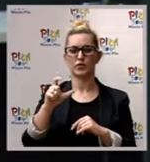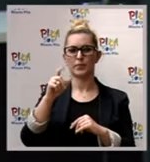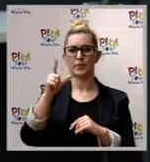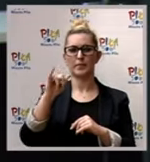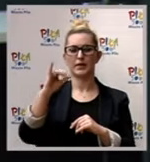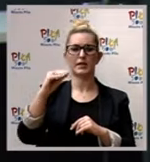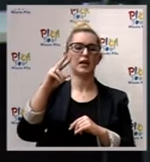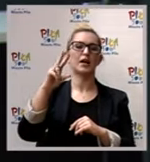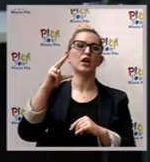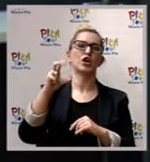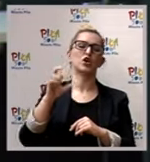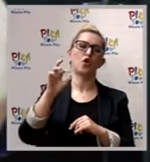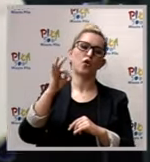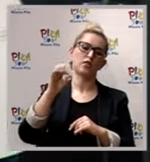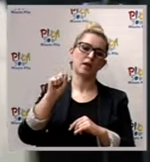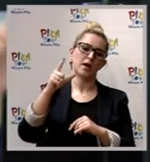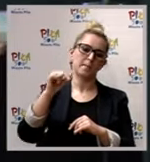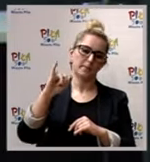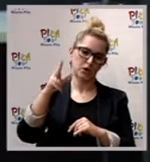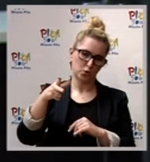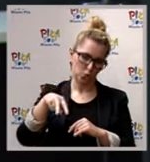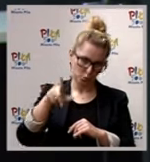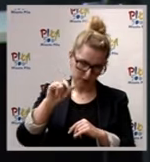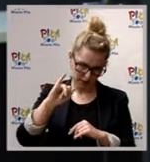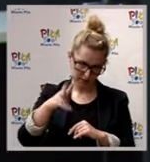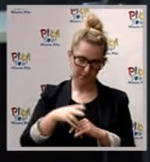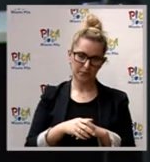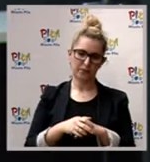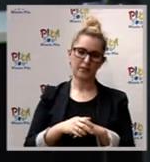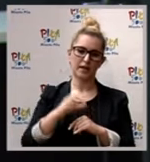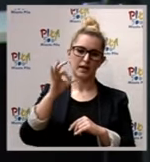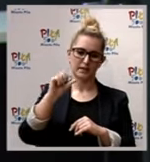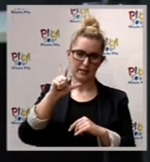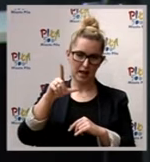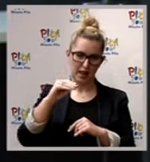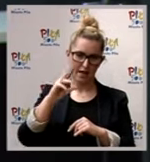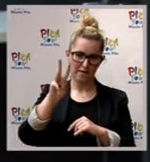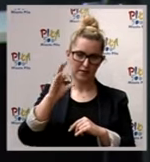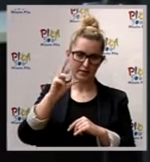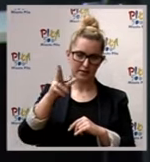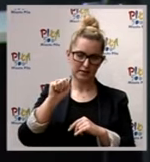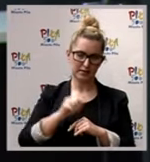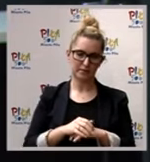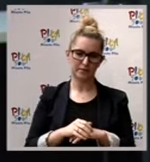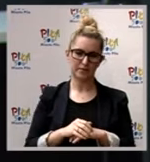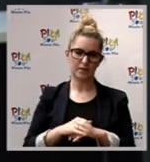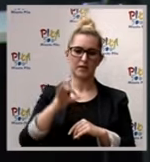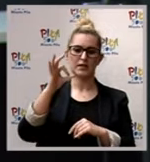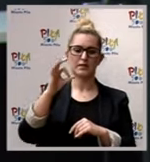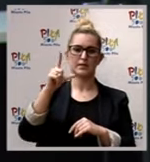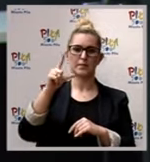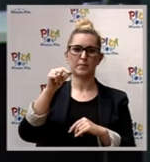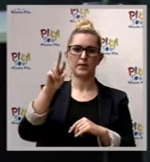Piechota, Ewa Halina Pikulik, Danuta Salewska, Ryszard Roman